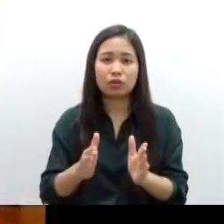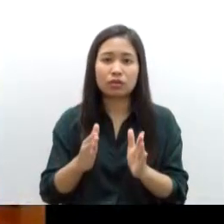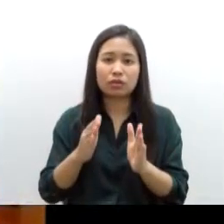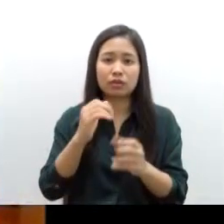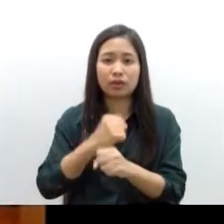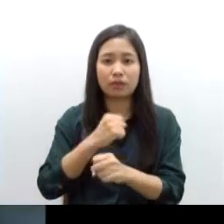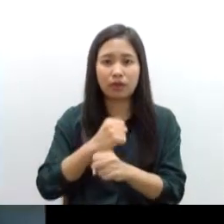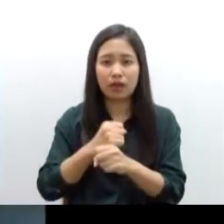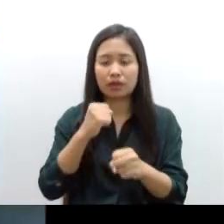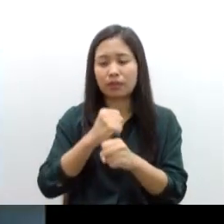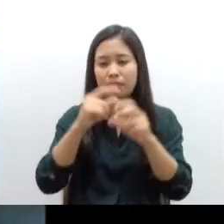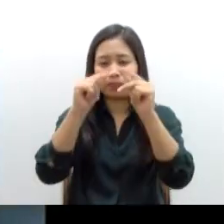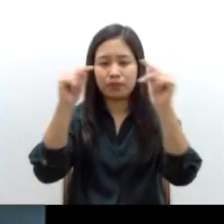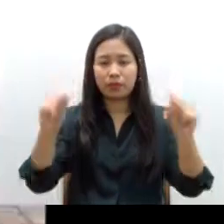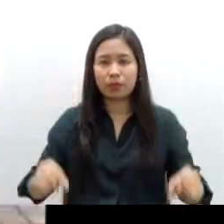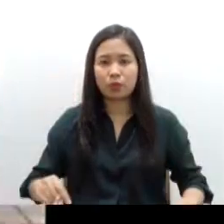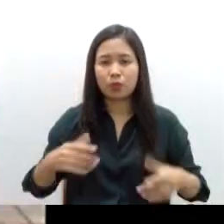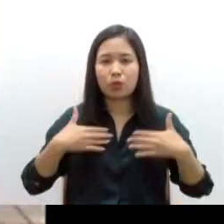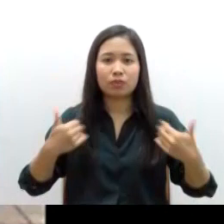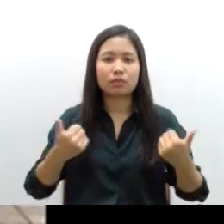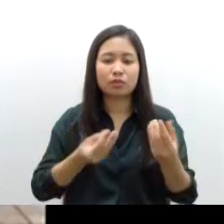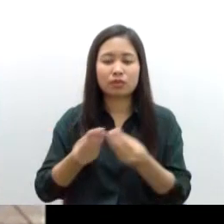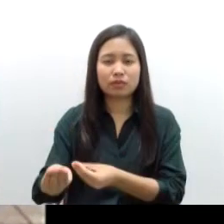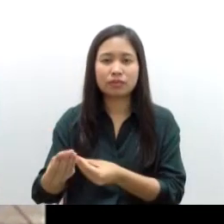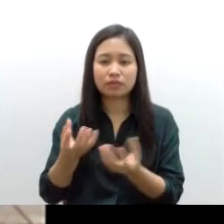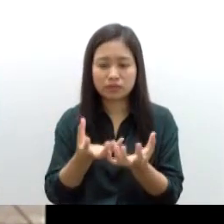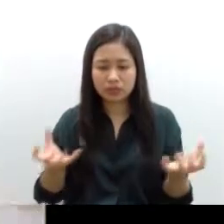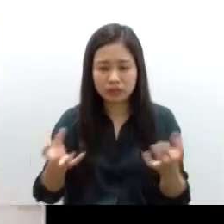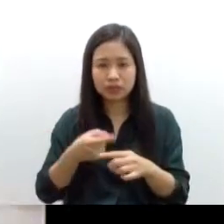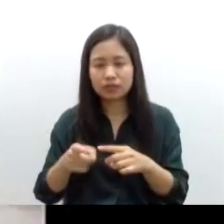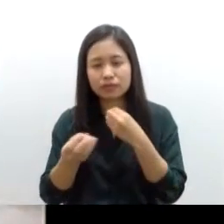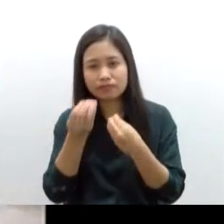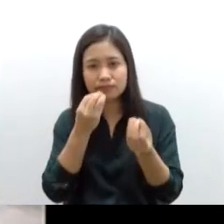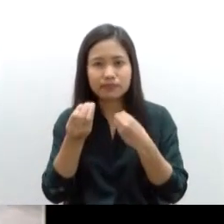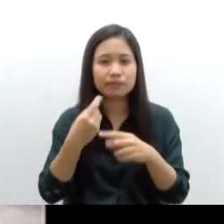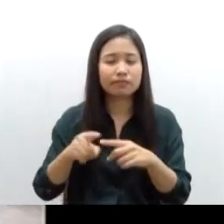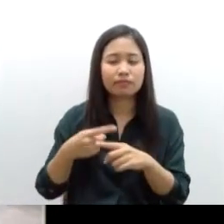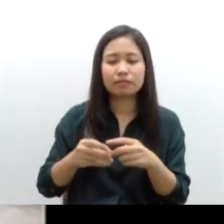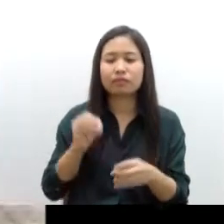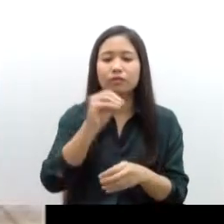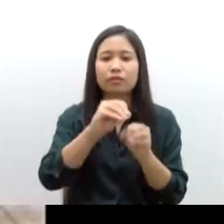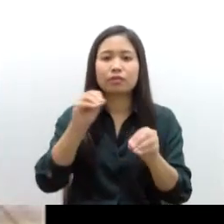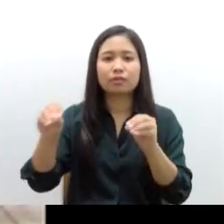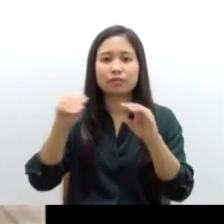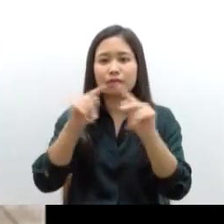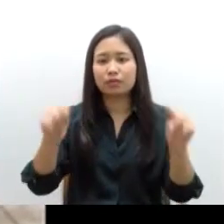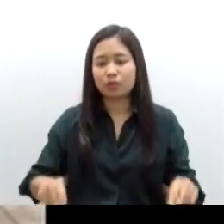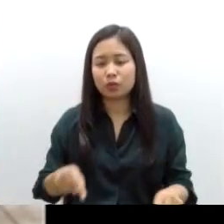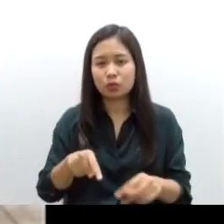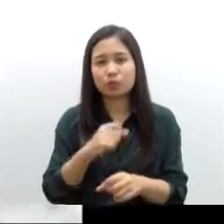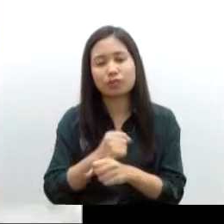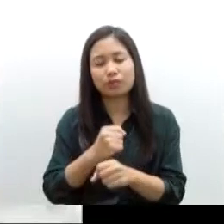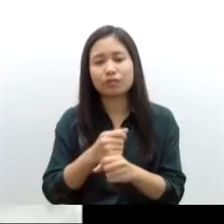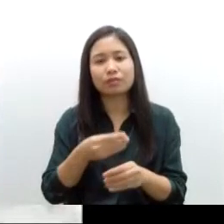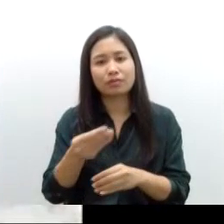ตู้ปันสุขนะครับเพื่อแบ่งปันเครื่องอุปโภคบริโภคแก่ประชาชนที่อาศัยบริเวณสำนักงานนะครับที่ตั้งอยู่และจัดตั้